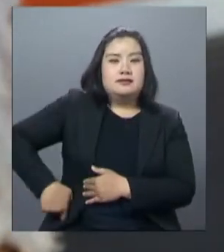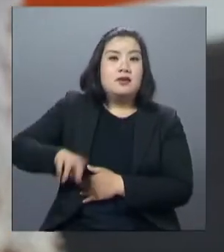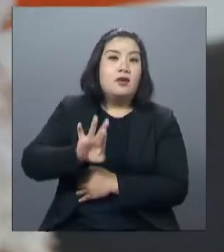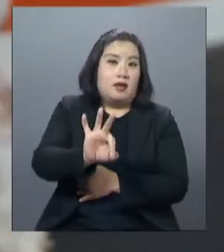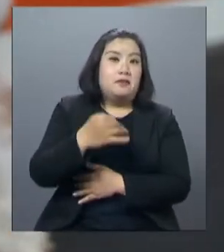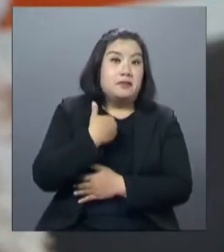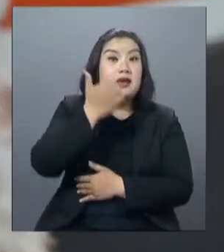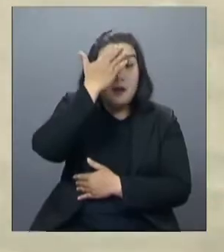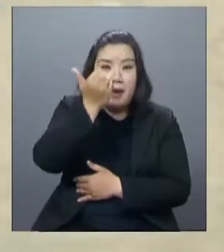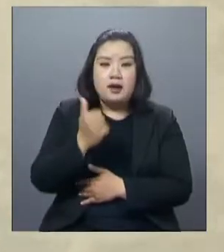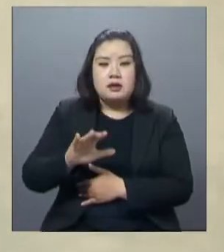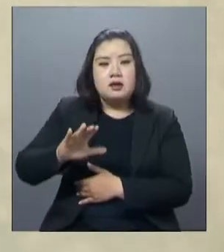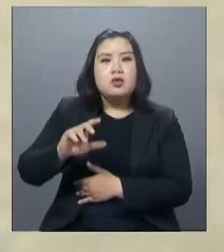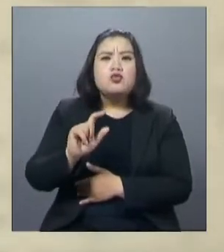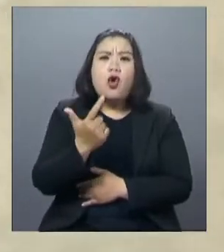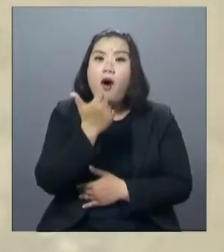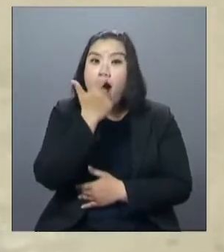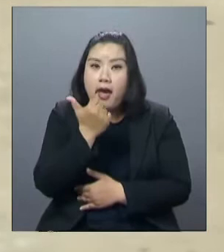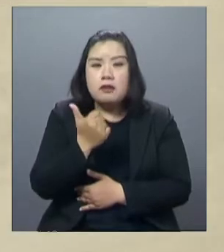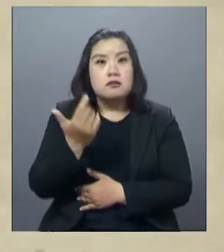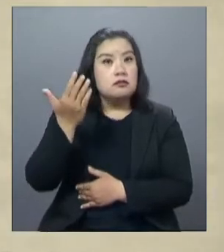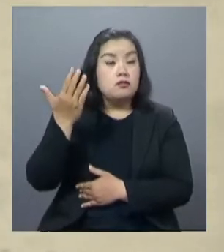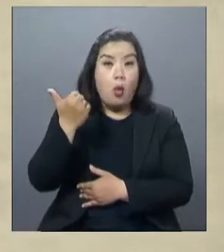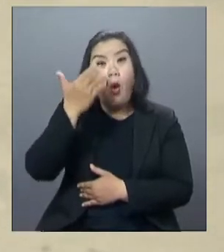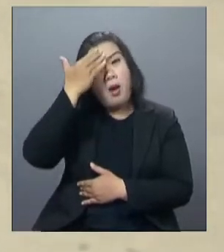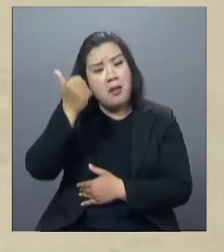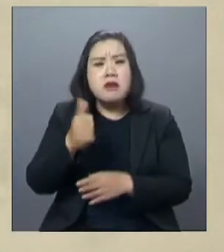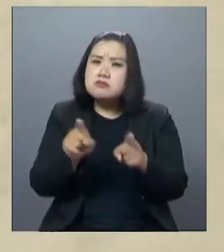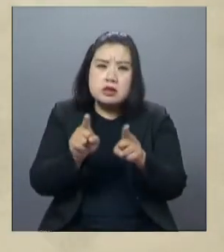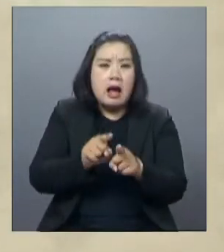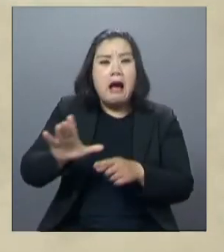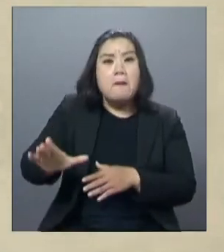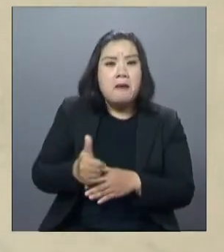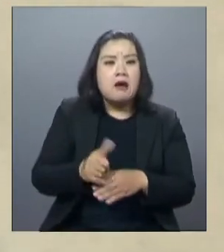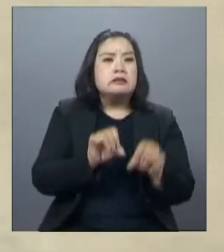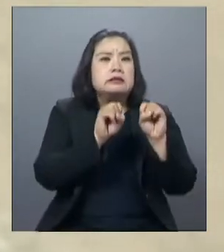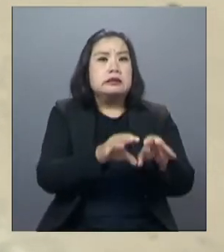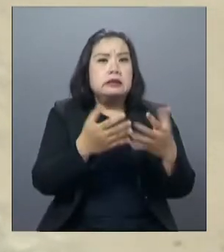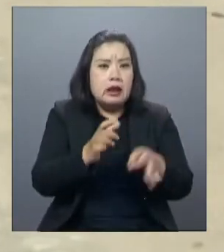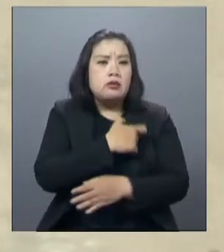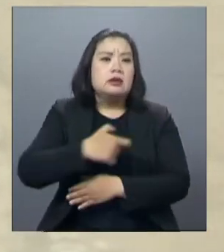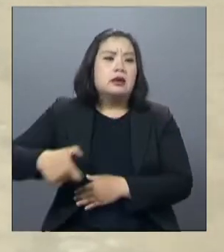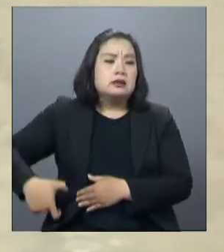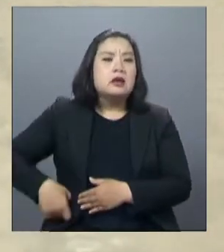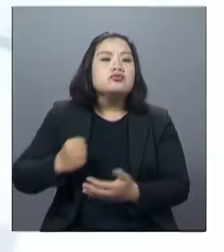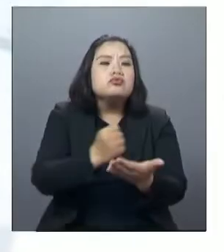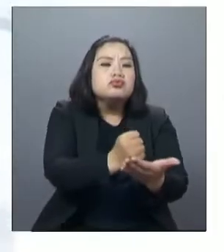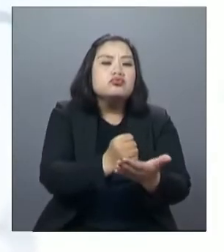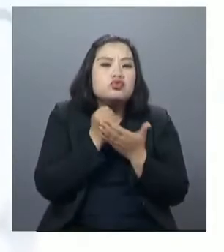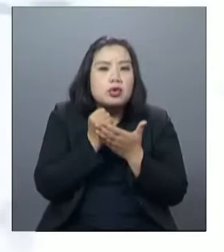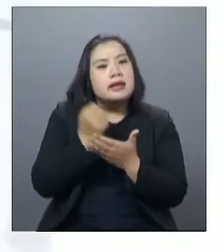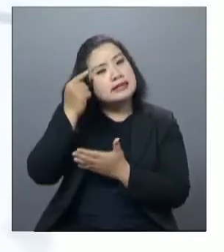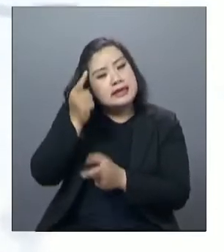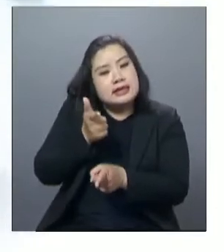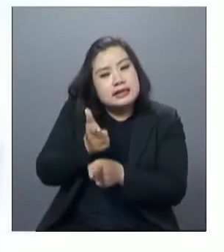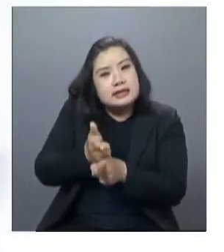งอดีตก็คือลูกของหมาจรที่ว่ามีคนเอามาถวายพ่อหลวงแล้วพระองค์ก็ทรงรับเลี้ยงไว้แ